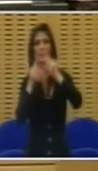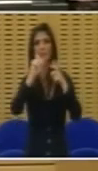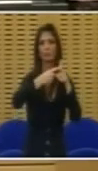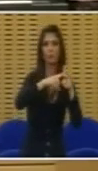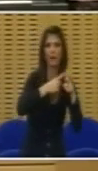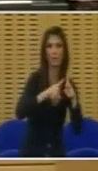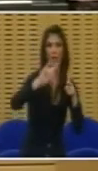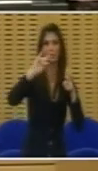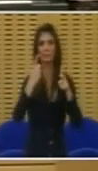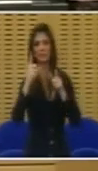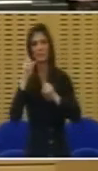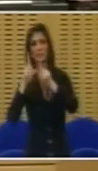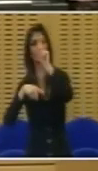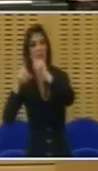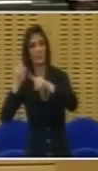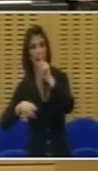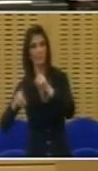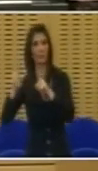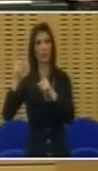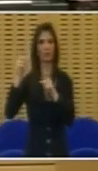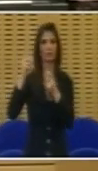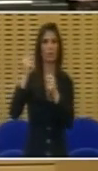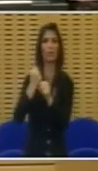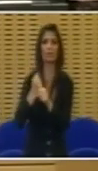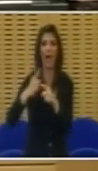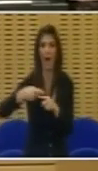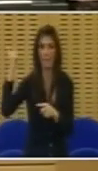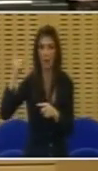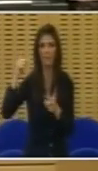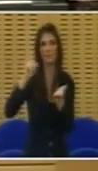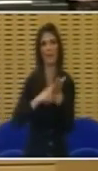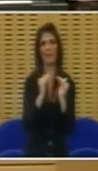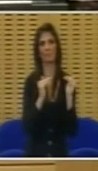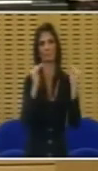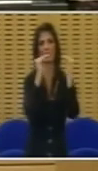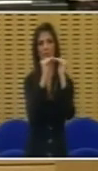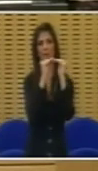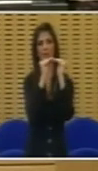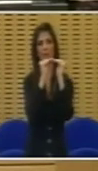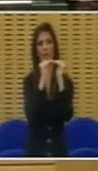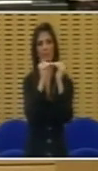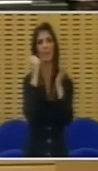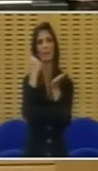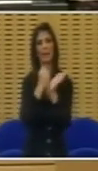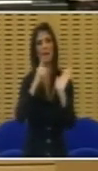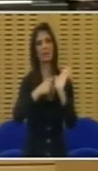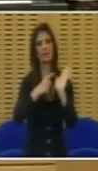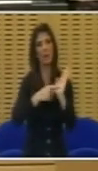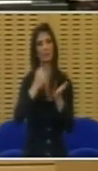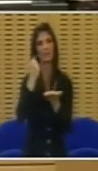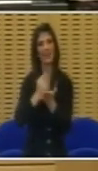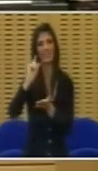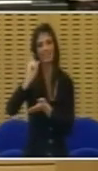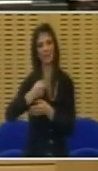σύστημα δικαιοσύνης στο οποίο οι συμπολίτες μας να στηρίζονται για άρσια δικαιών, αλλά και για καταμερισμό περισσότερου